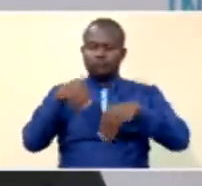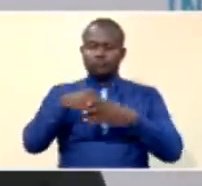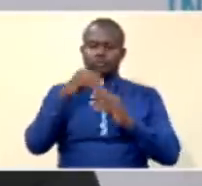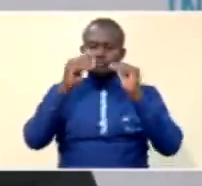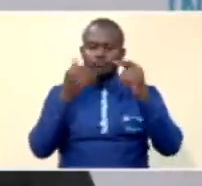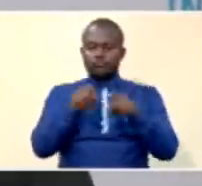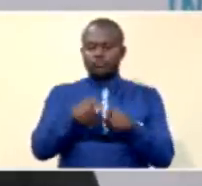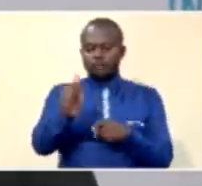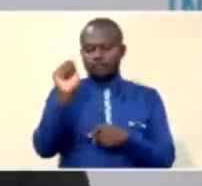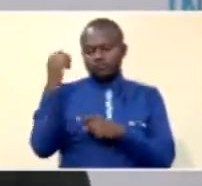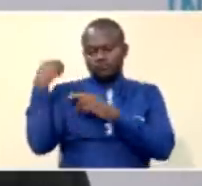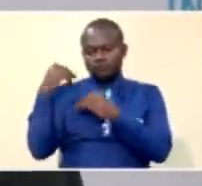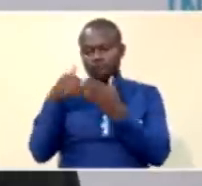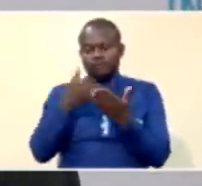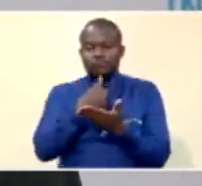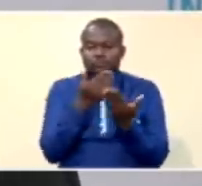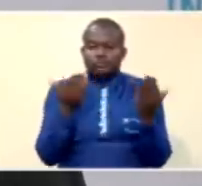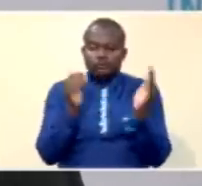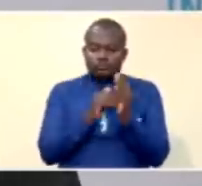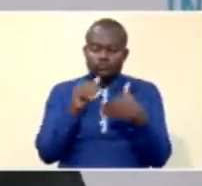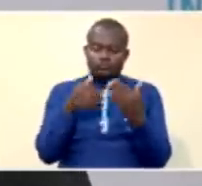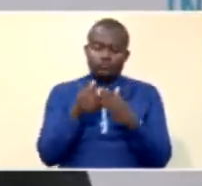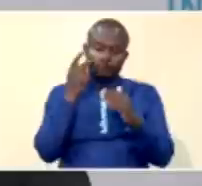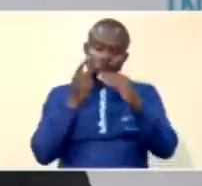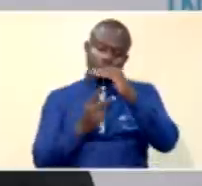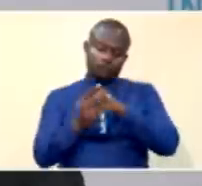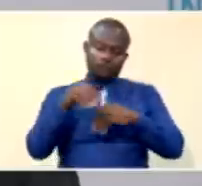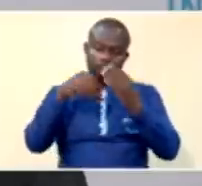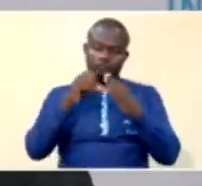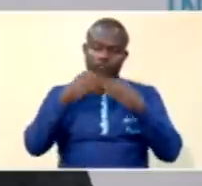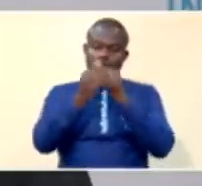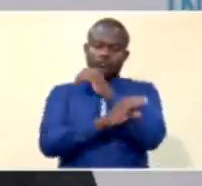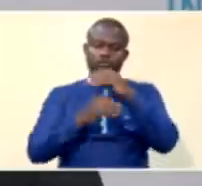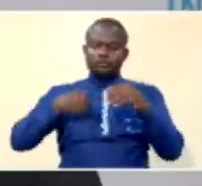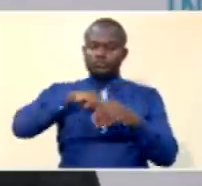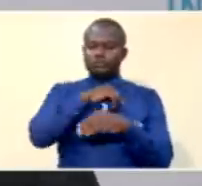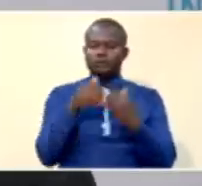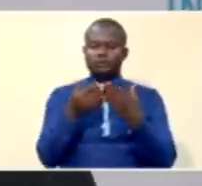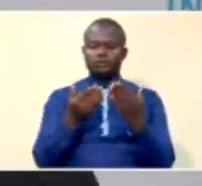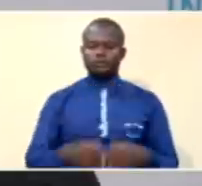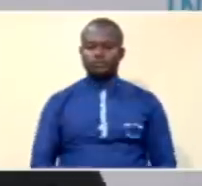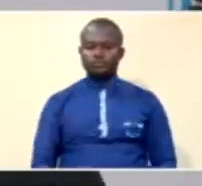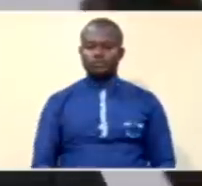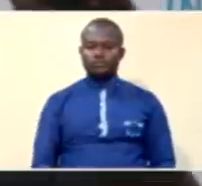rwego. Ni inshingano gifite kandi ni n'icyerekezo cyatanzwe n'abakuru b'ibihugu byacu byombi.